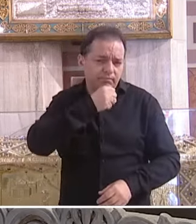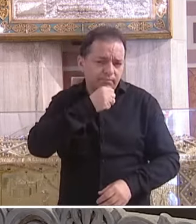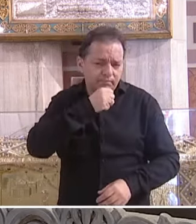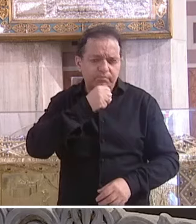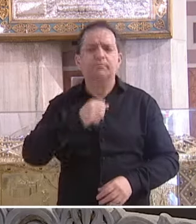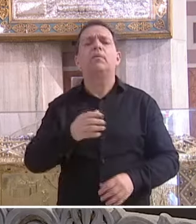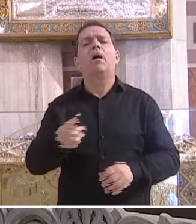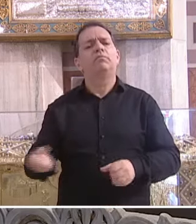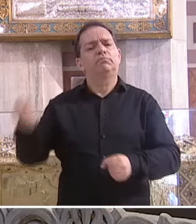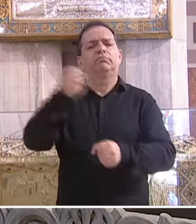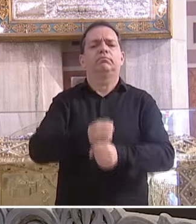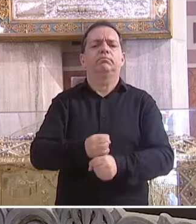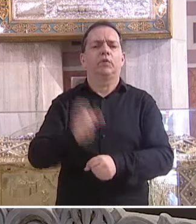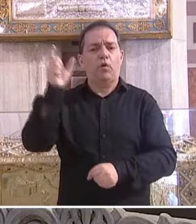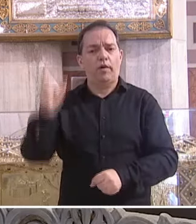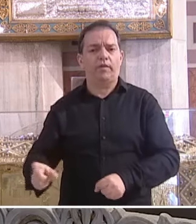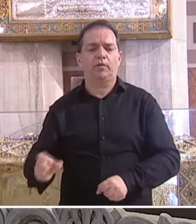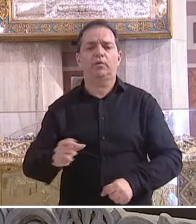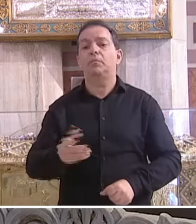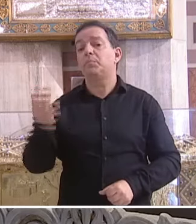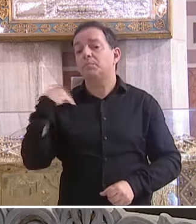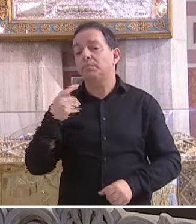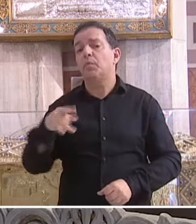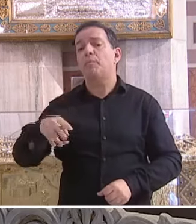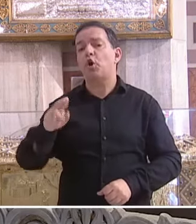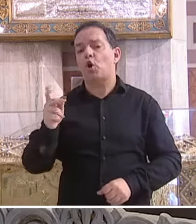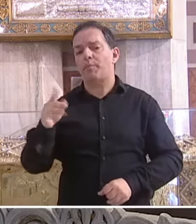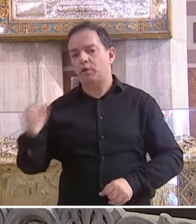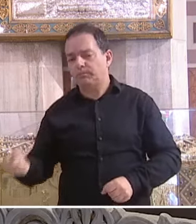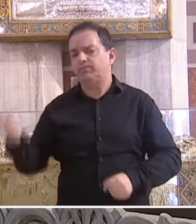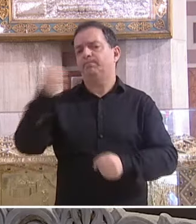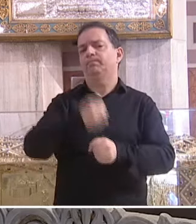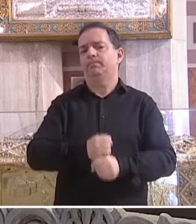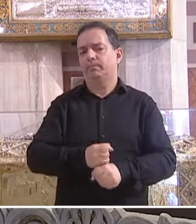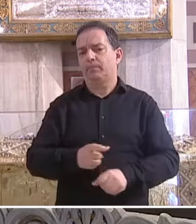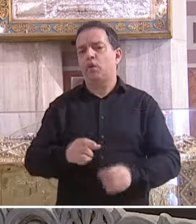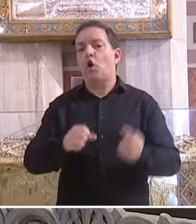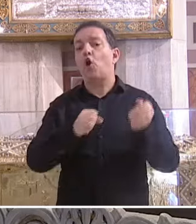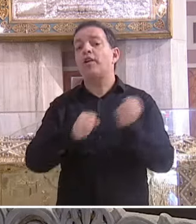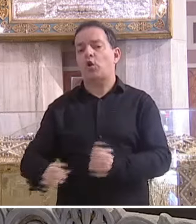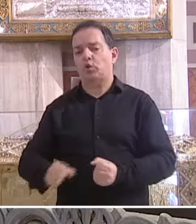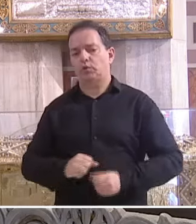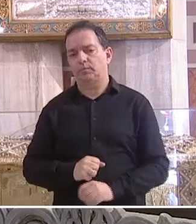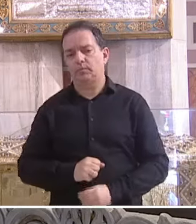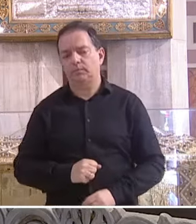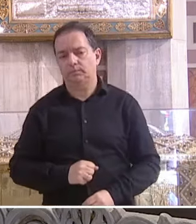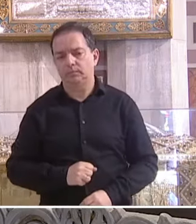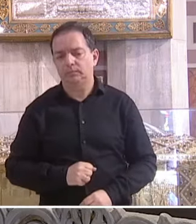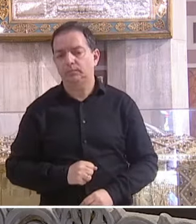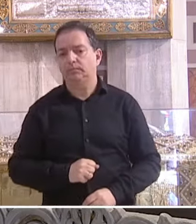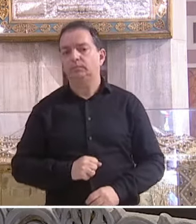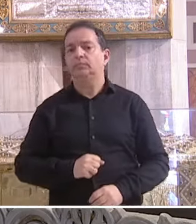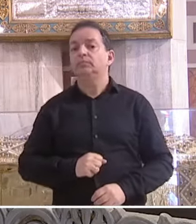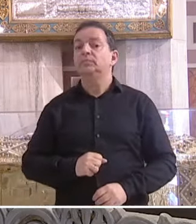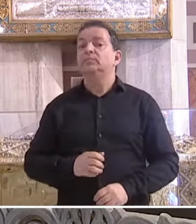Πατριάρχη Προκόπιο. Ο Άγιος Γρηγόριος ανήλθε 3 φορές